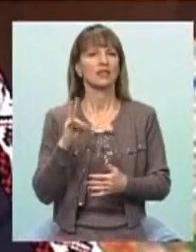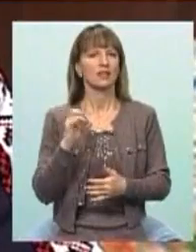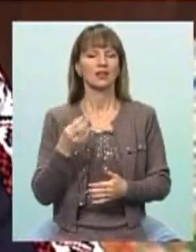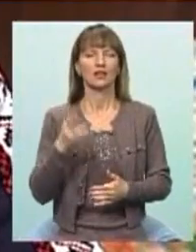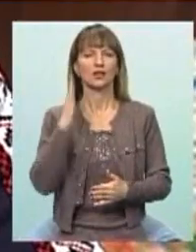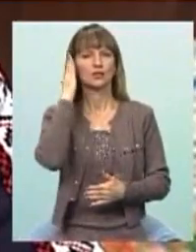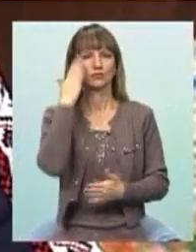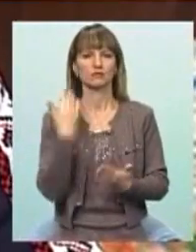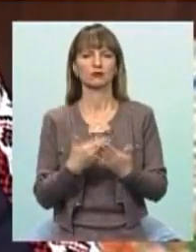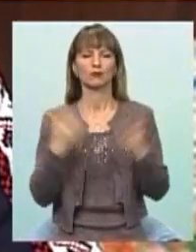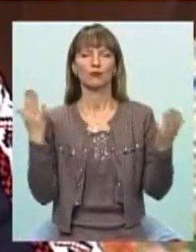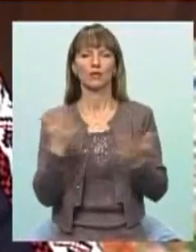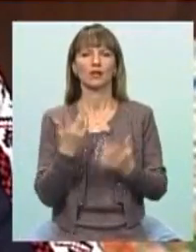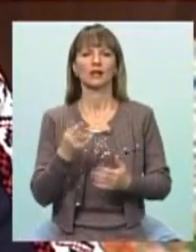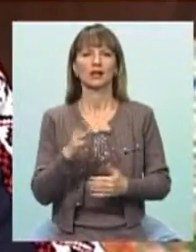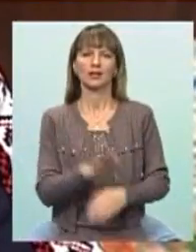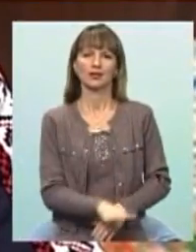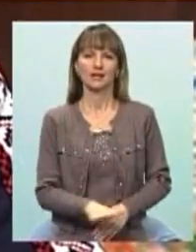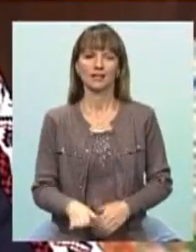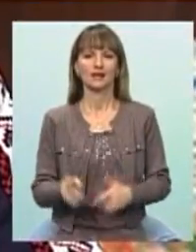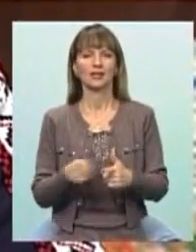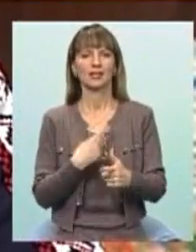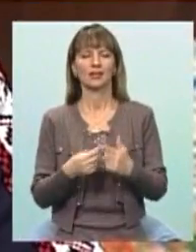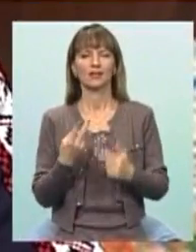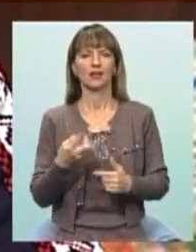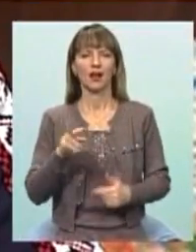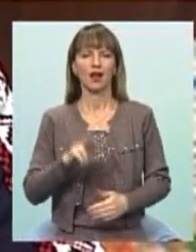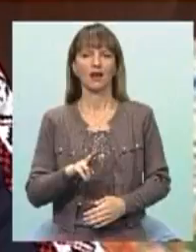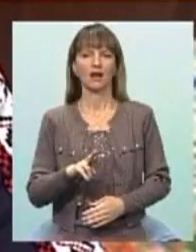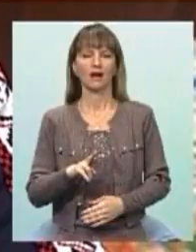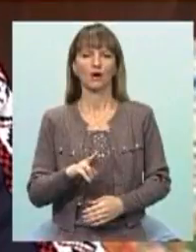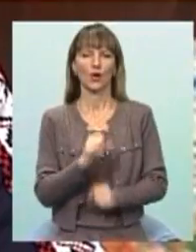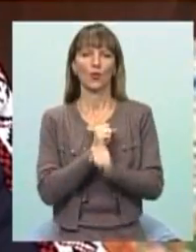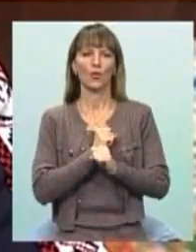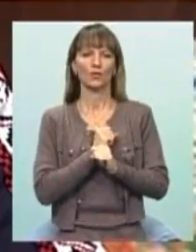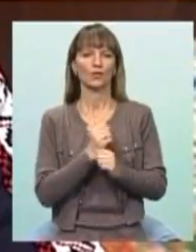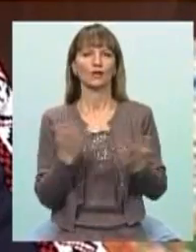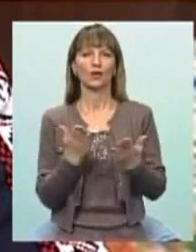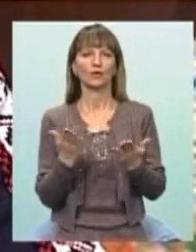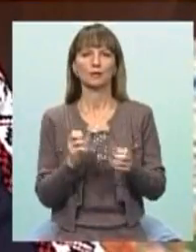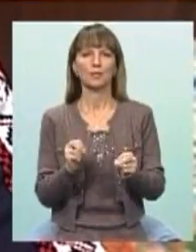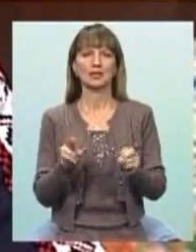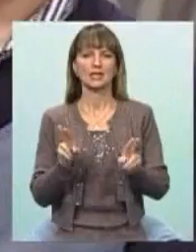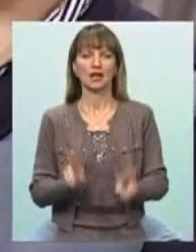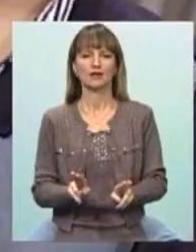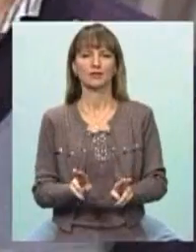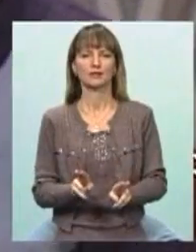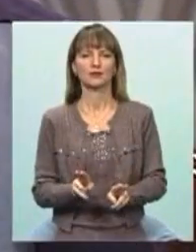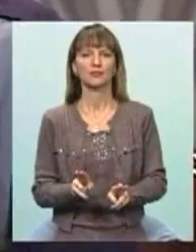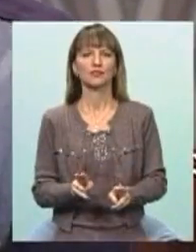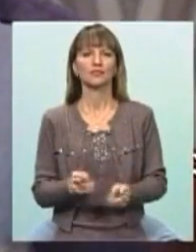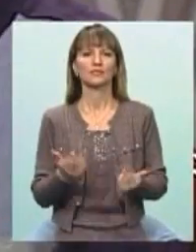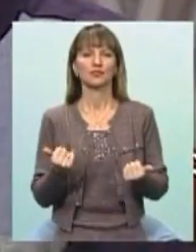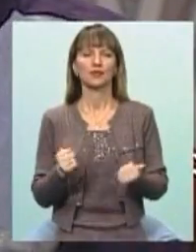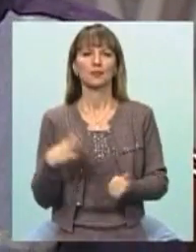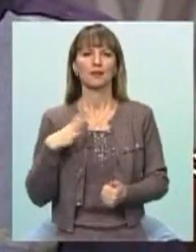Наприклад, бувають подушки, наприклад, для ніг або подушки для відпочинку якогось певного. Ну